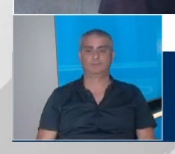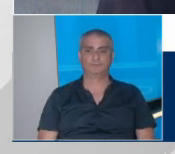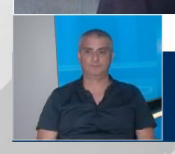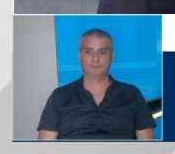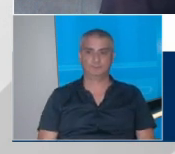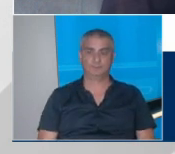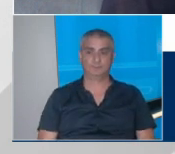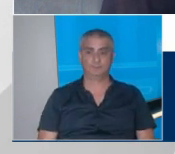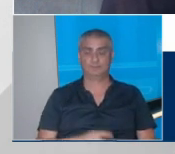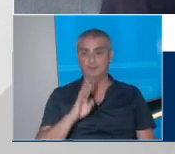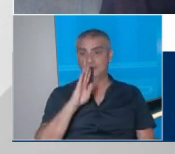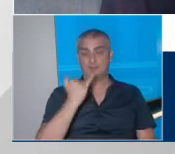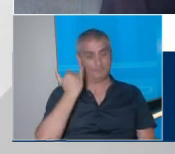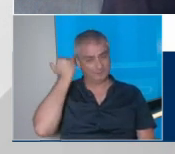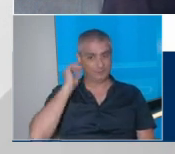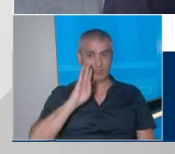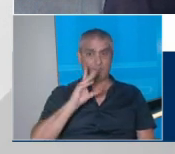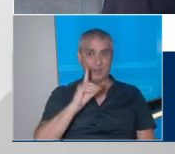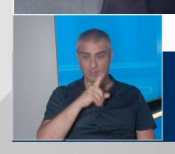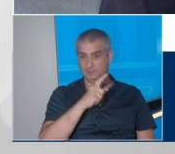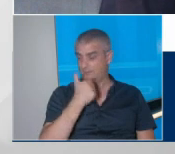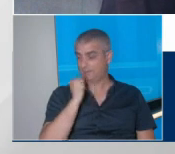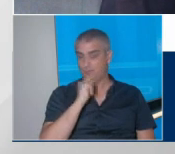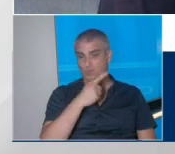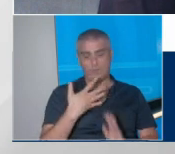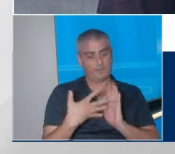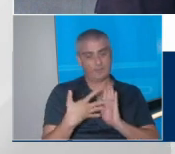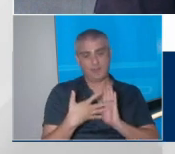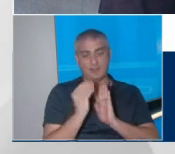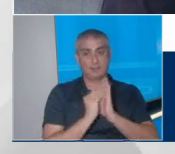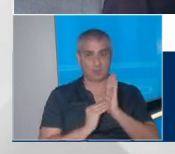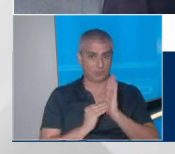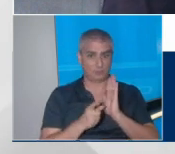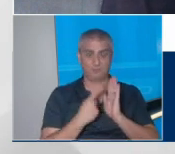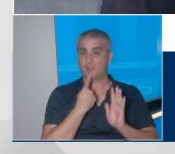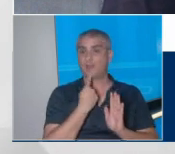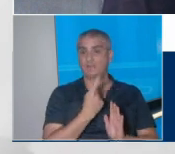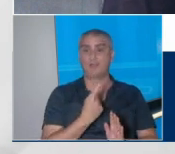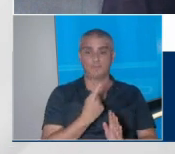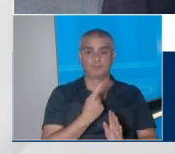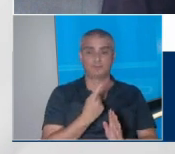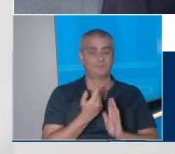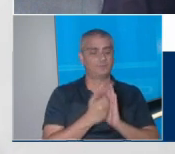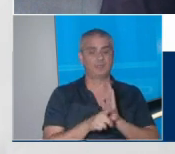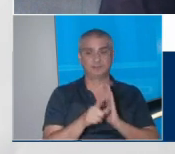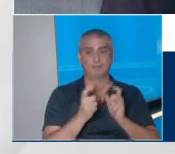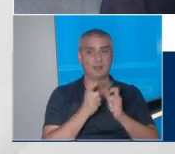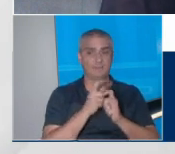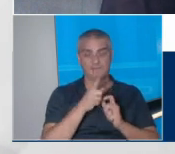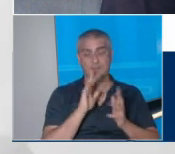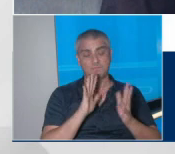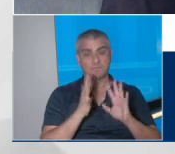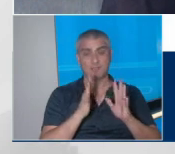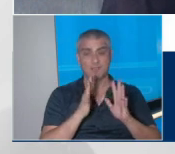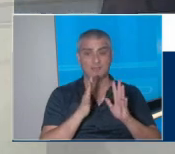בלד, לפי המזכ"ל של בלד, שאתמול הוא בדק את הנתונים ודיווח שחסרים למפלגה